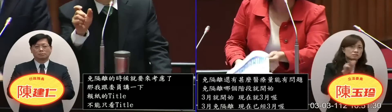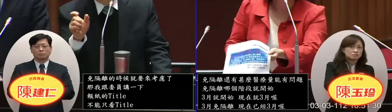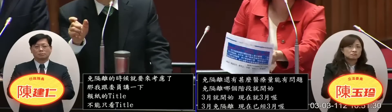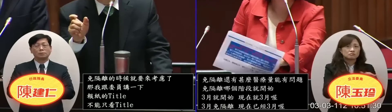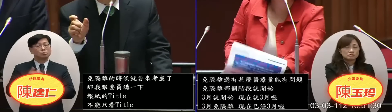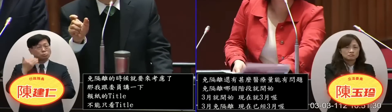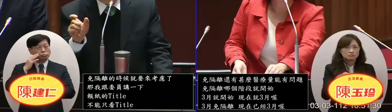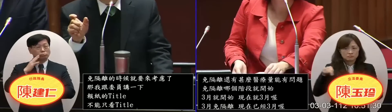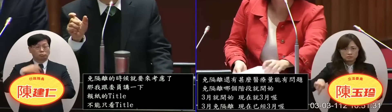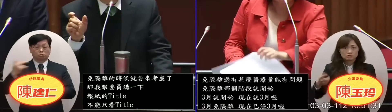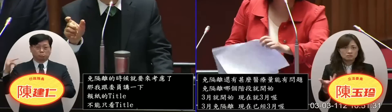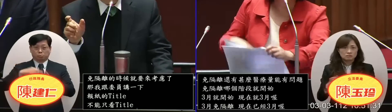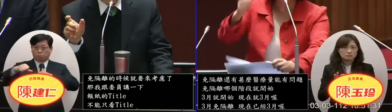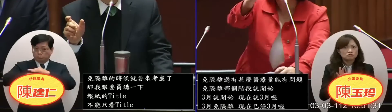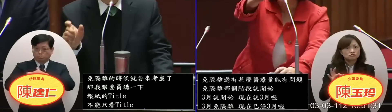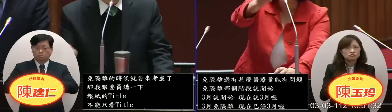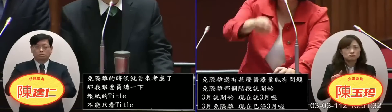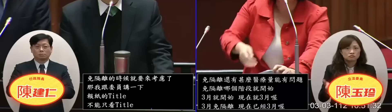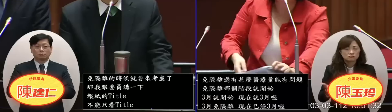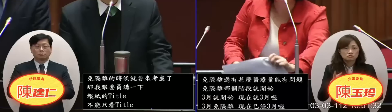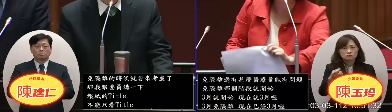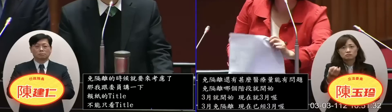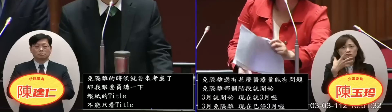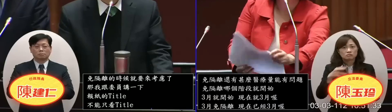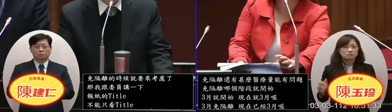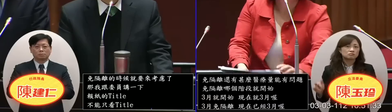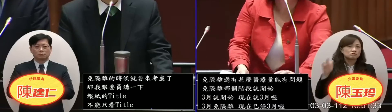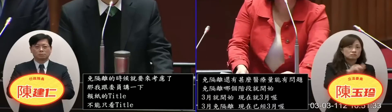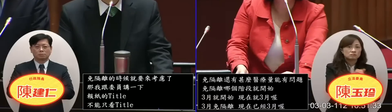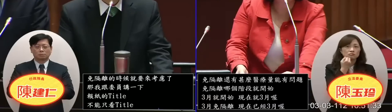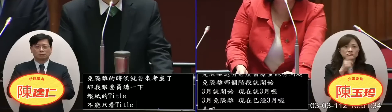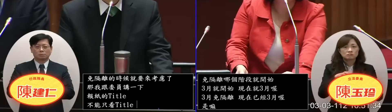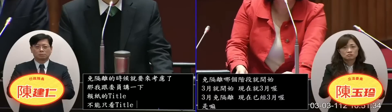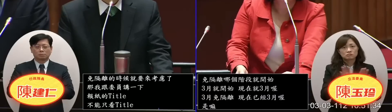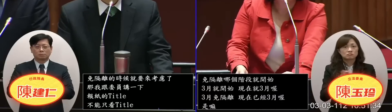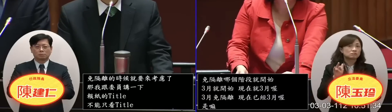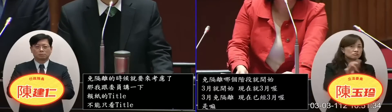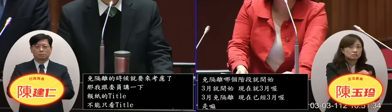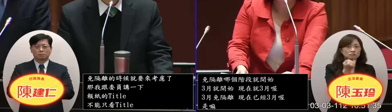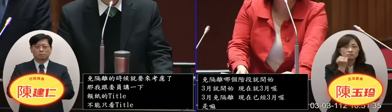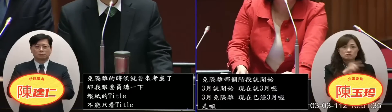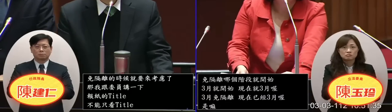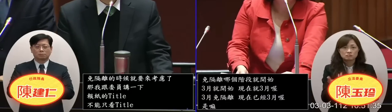关系？ 如果你入境来的人有重 症，你先告诉我出境可不可以了？出境可不可以？